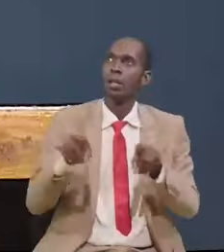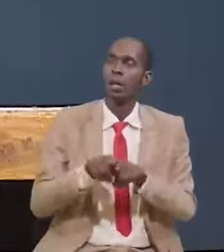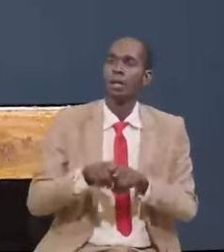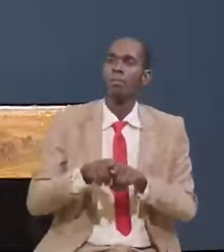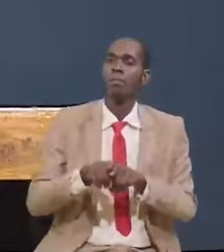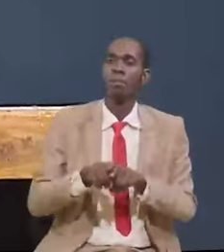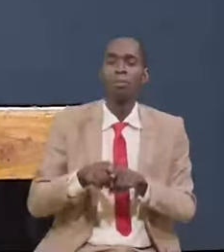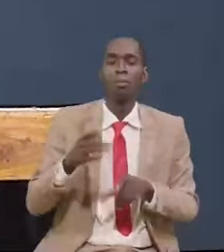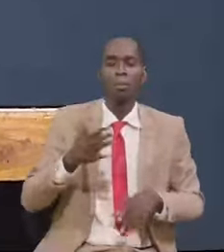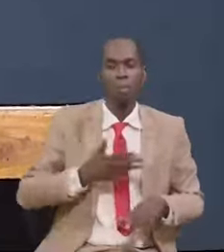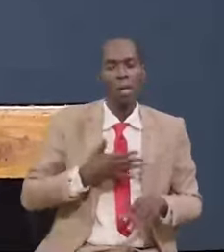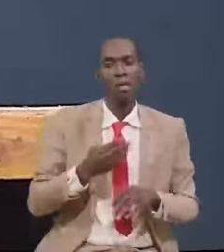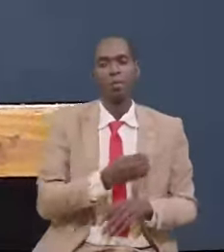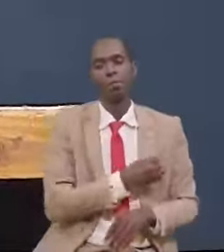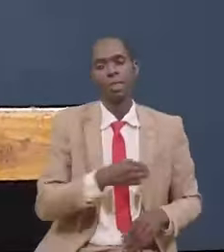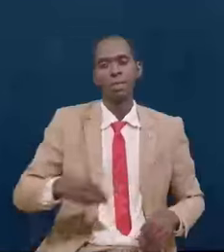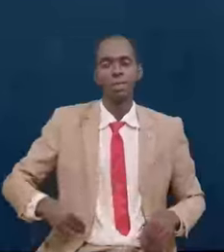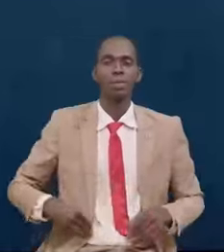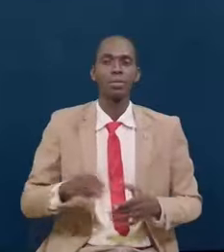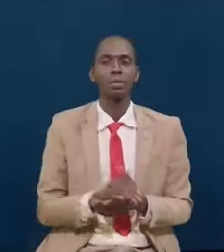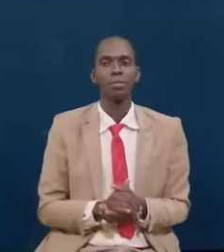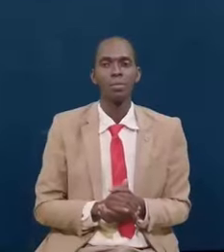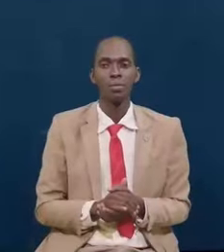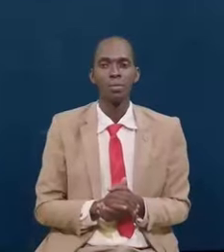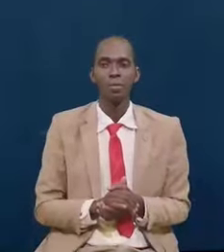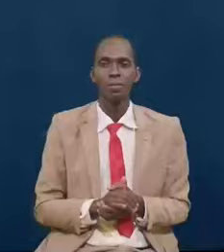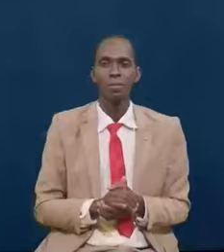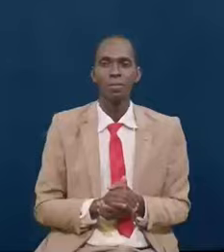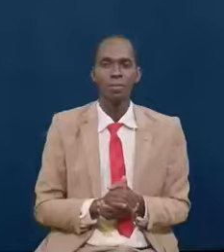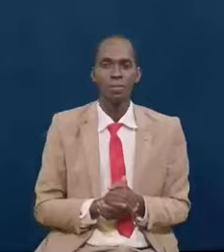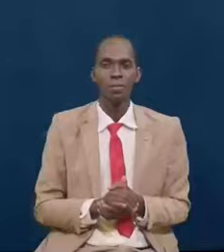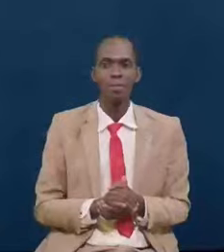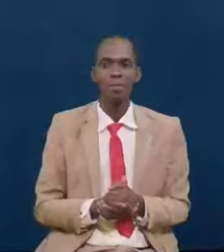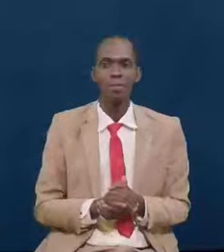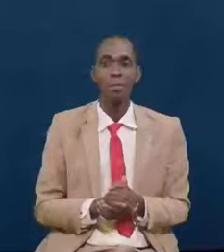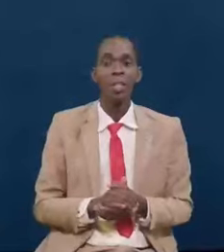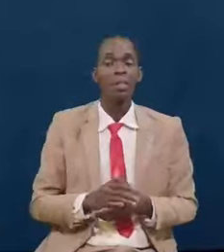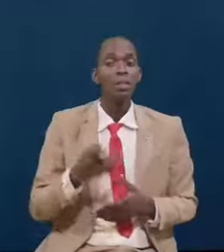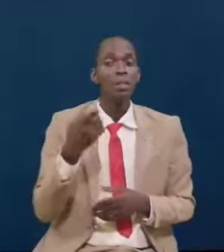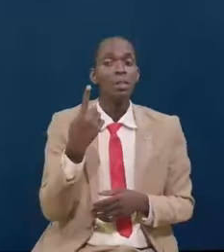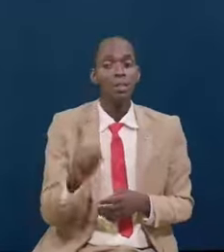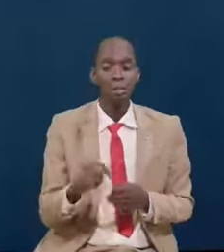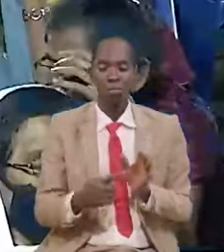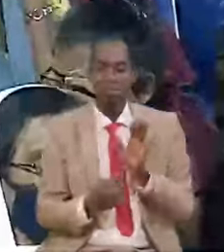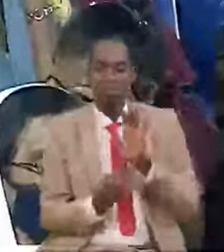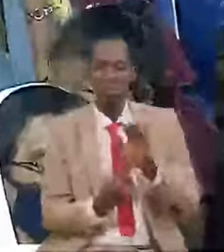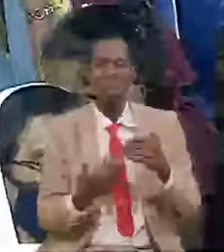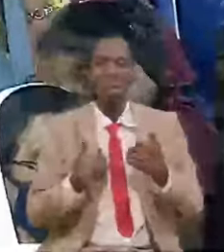Pour que tu dises, oui, je reçois Christ comme mon Messie. La révélation t'est